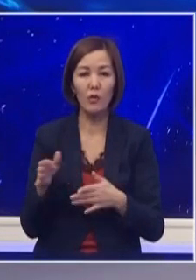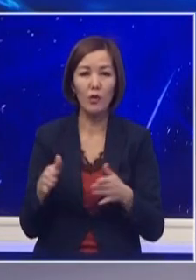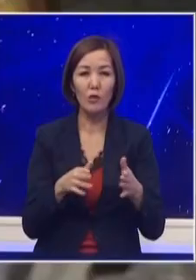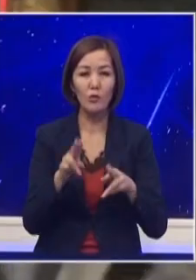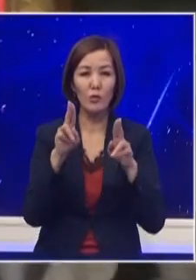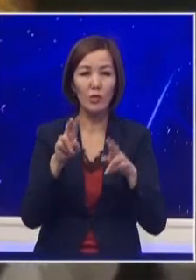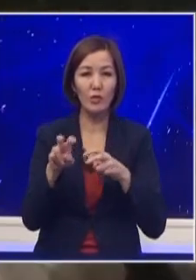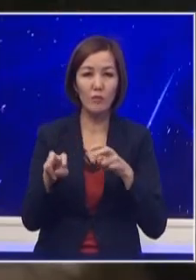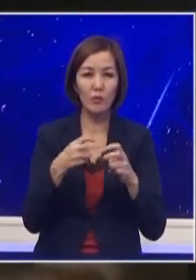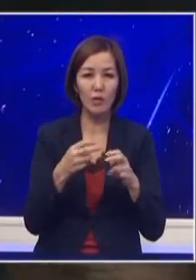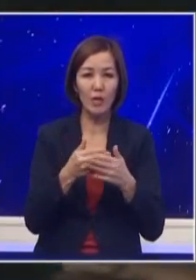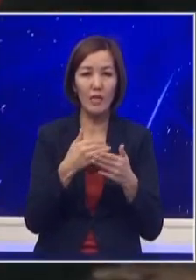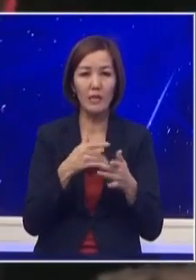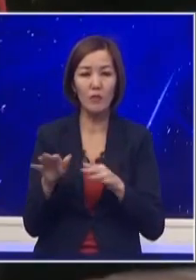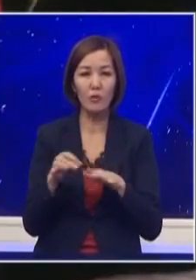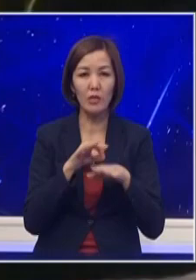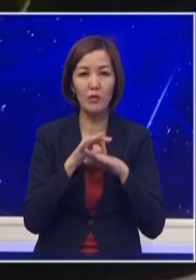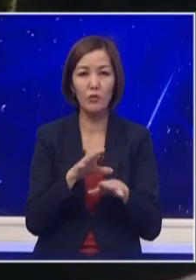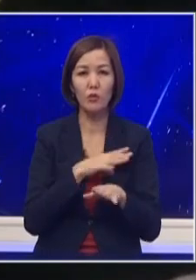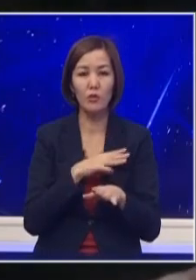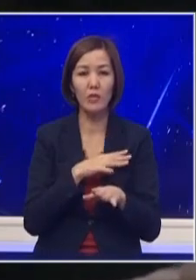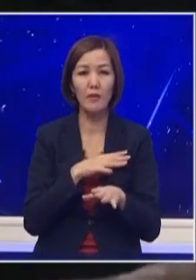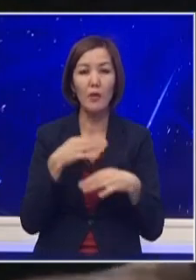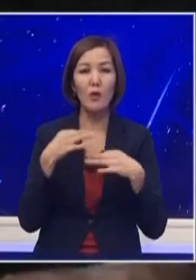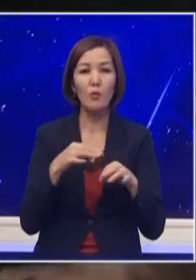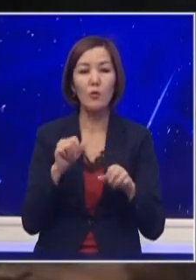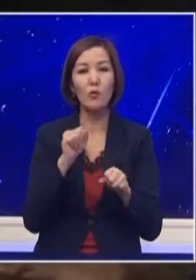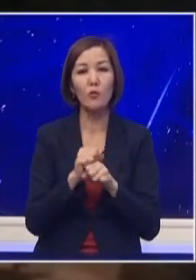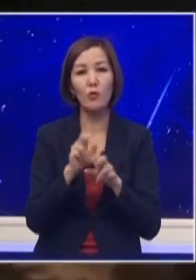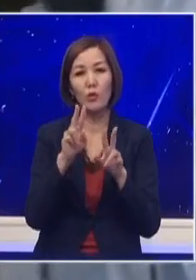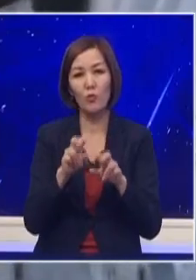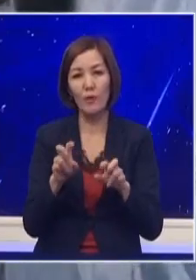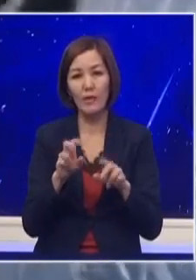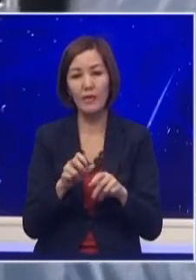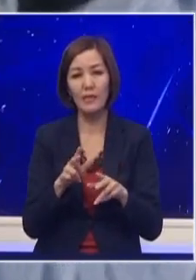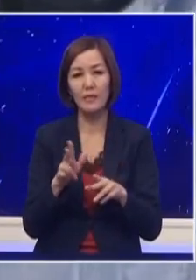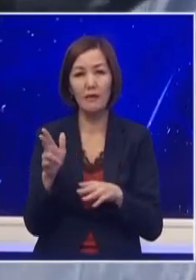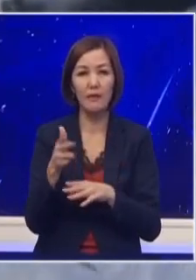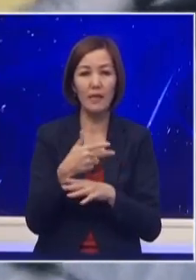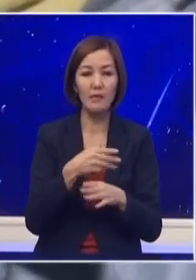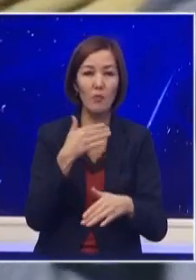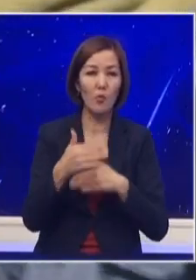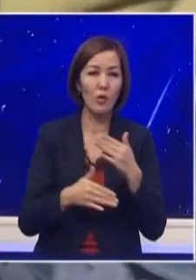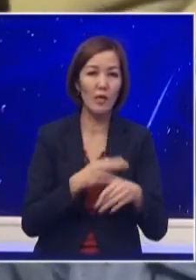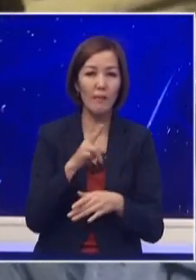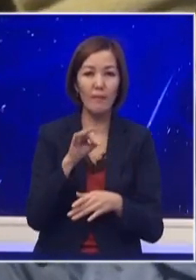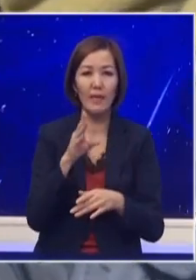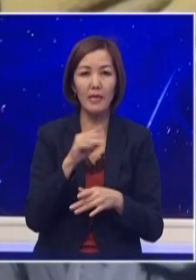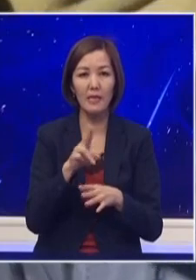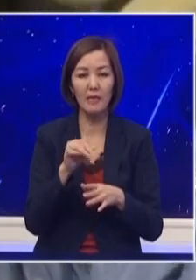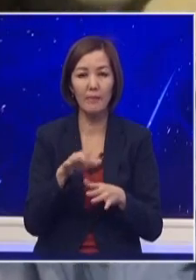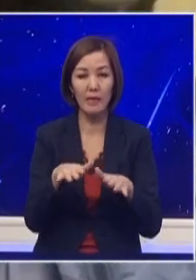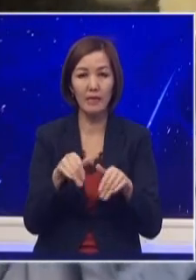ережелерін бұзушылықтың алдын алу шарасын жүргізген. Кезекті көлікті тоқтату барысында таспамен оралған полиэтилен